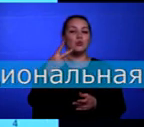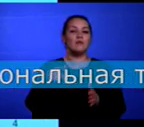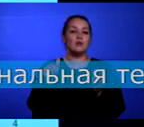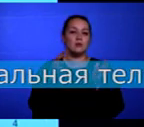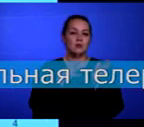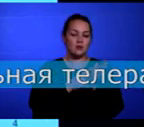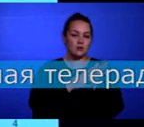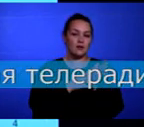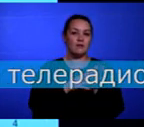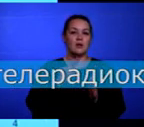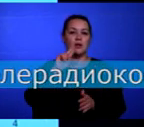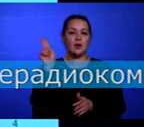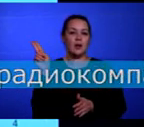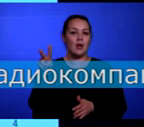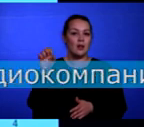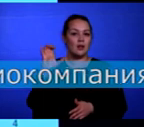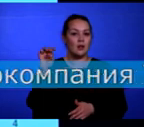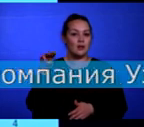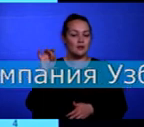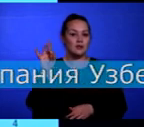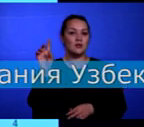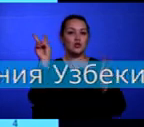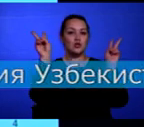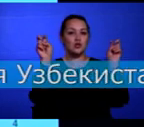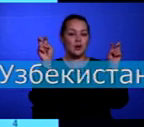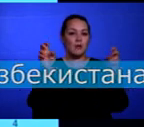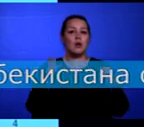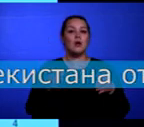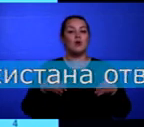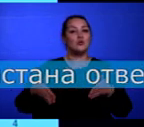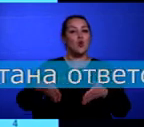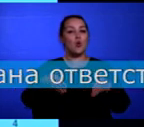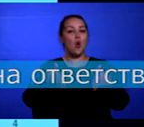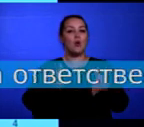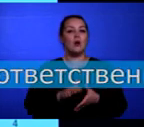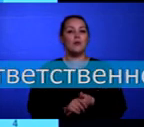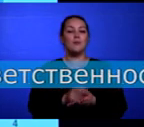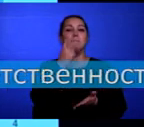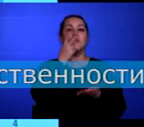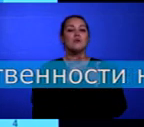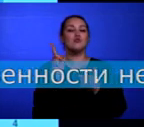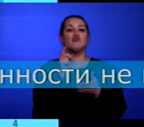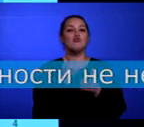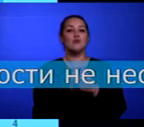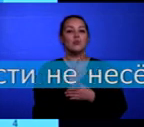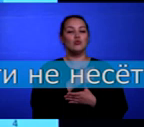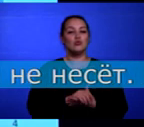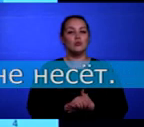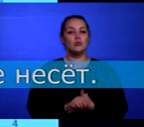создать кластер на тему дорога посмотрите что получилось у меня путь